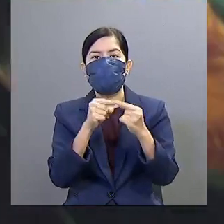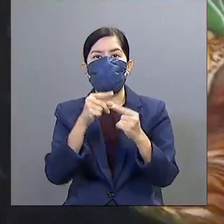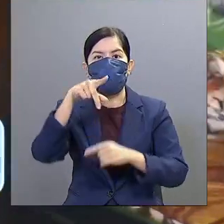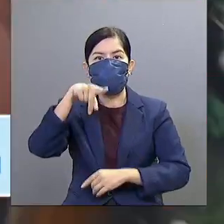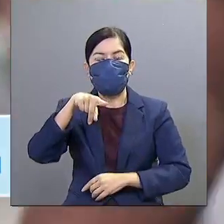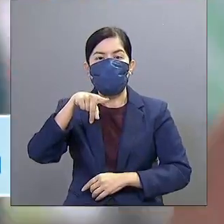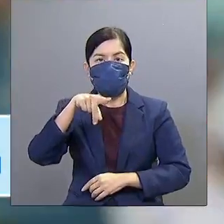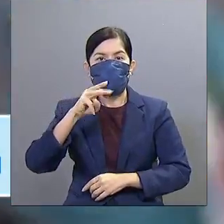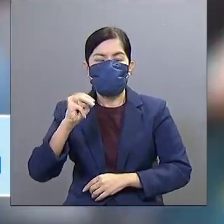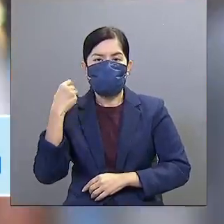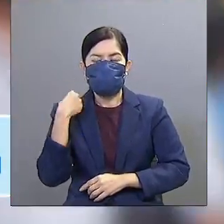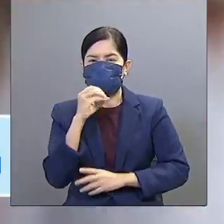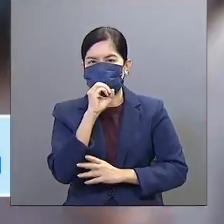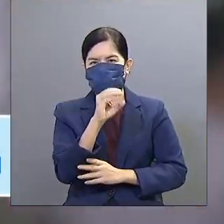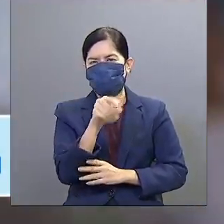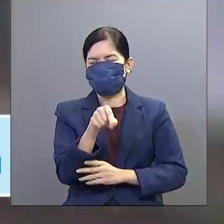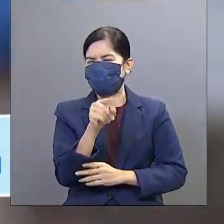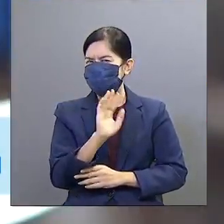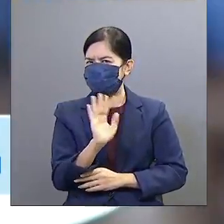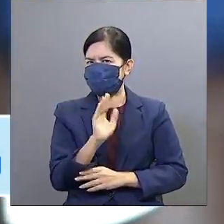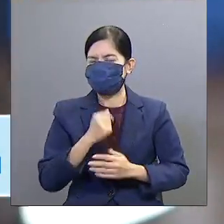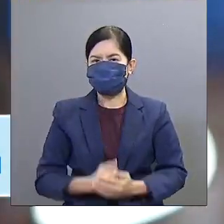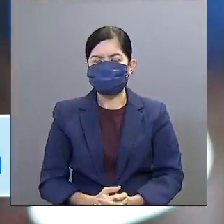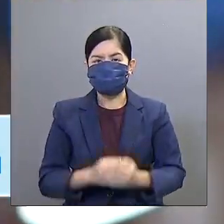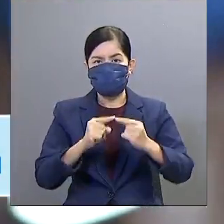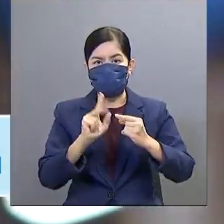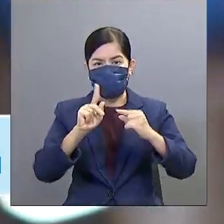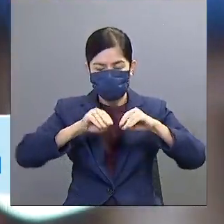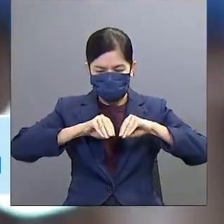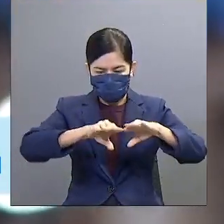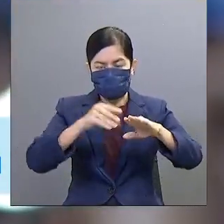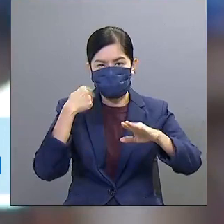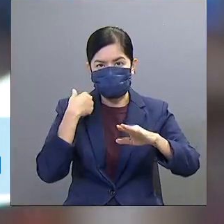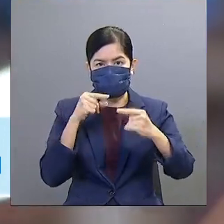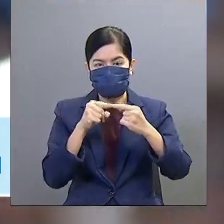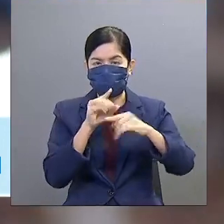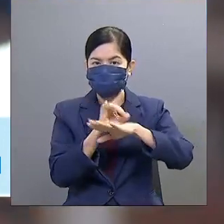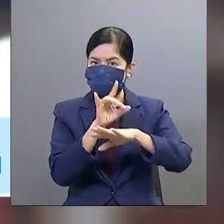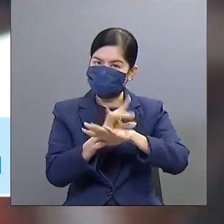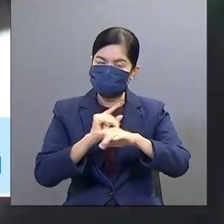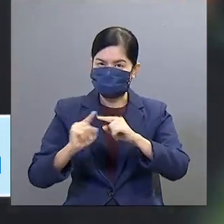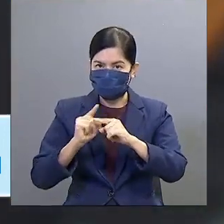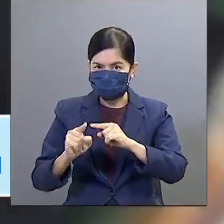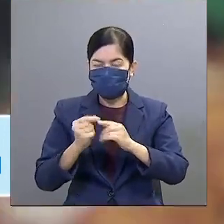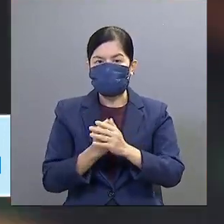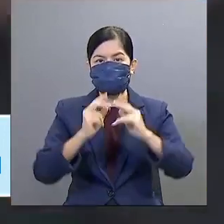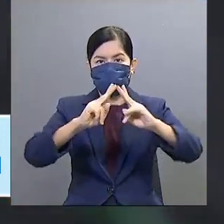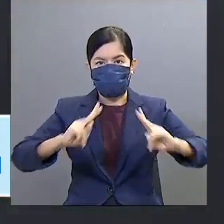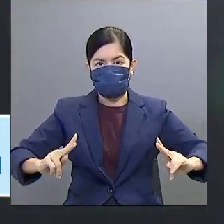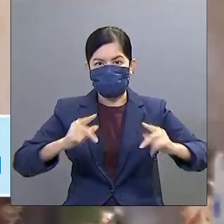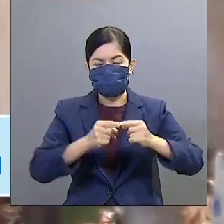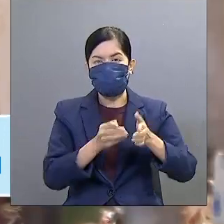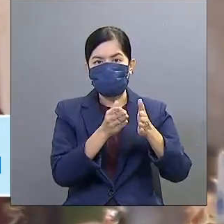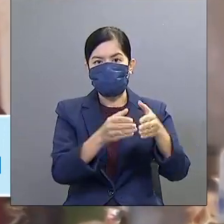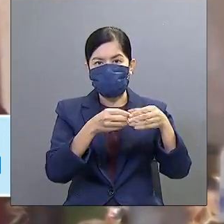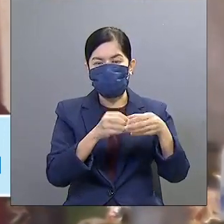วนี้ไม่เป็นความจริงค่ะ ซึ่งหลังจากที่มีการเผยแพร่ข้อมูลนี้ผ่านสื่อสังคมออนไลน์นะครับทางกรมกิจการผู้สูงอายุกระทรวง